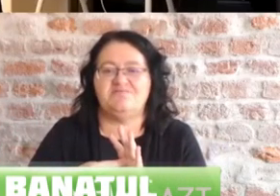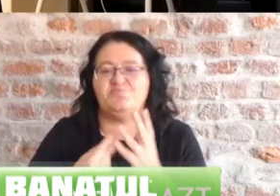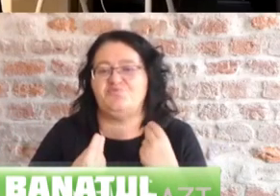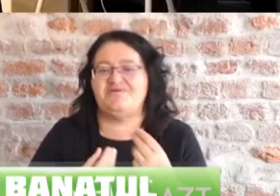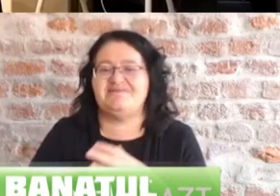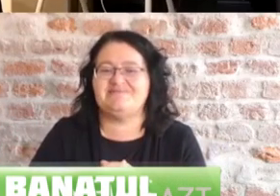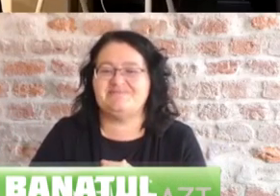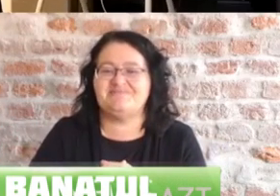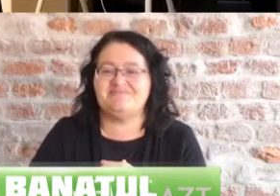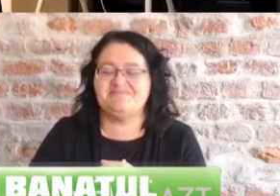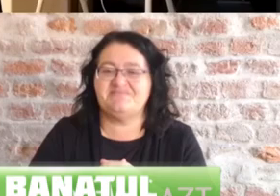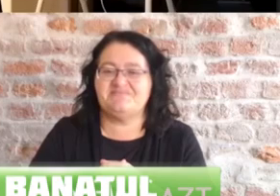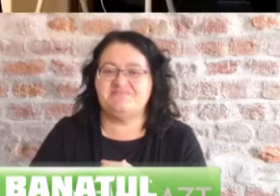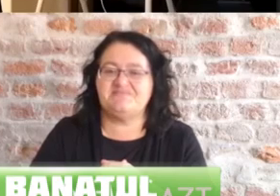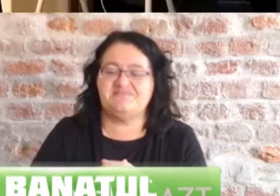soluție bună.